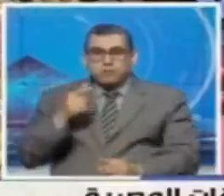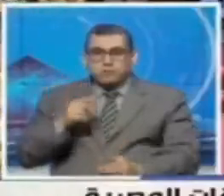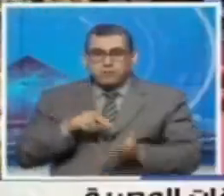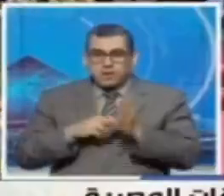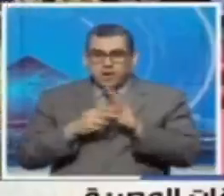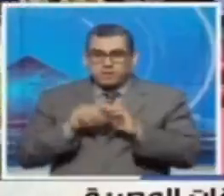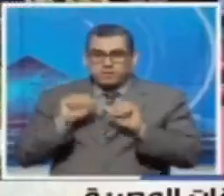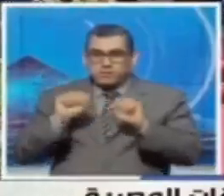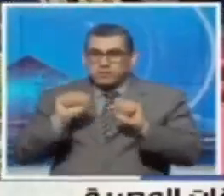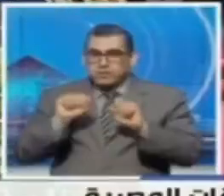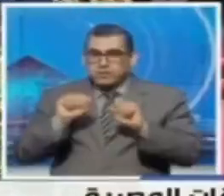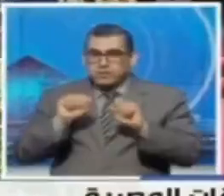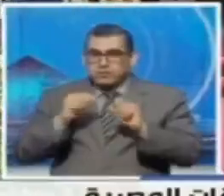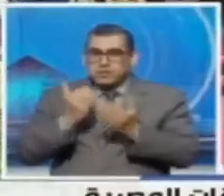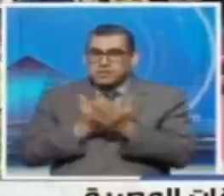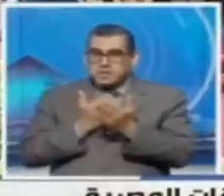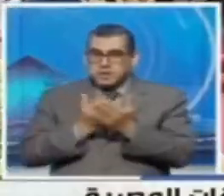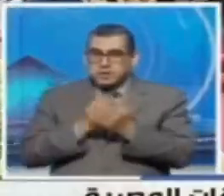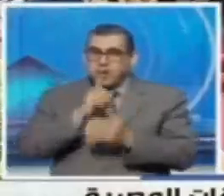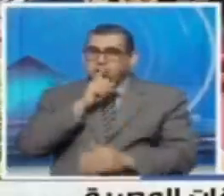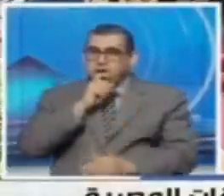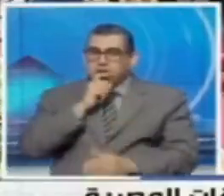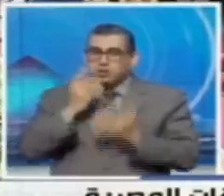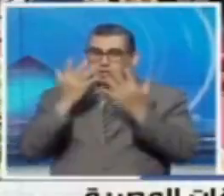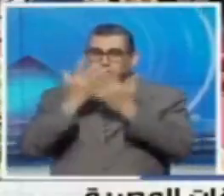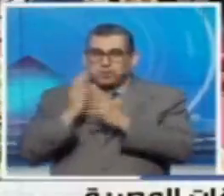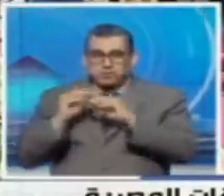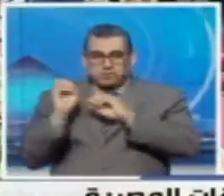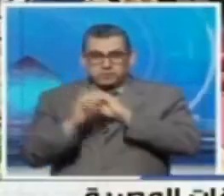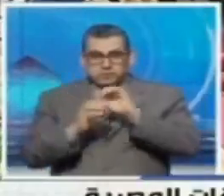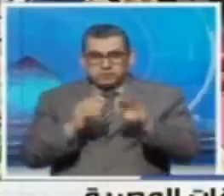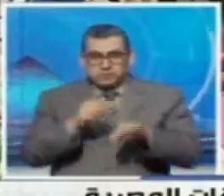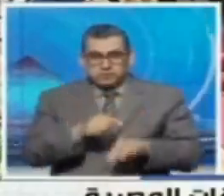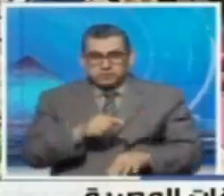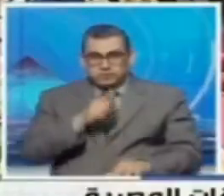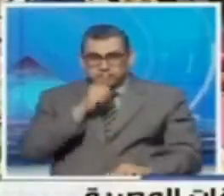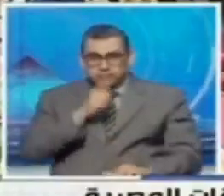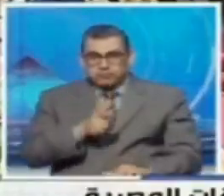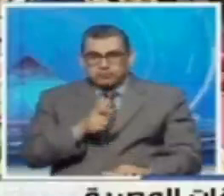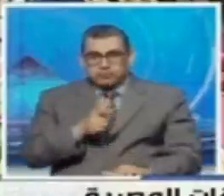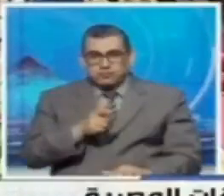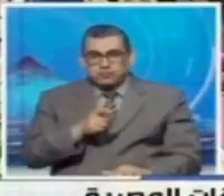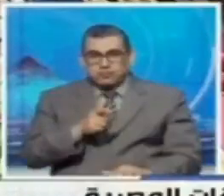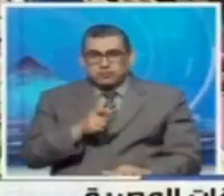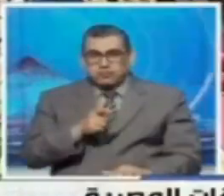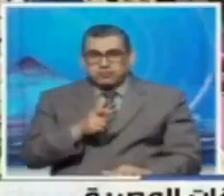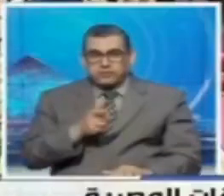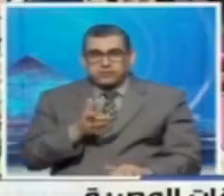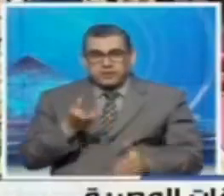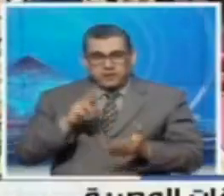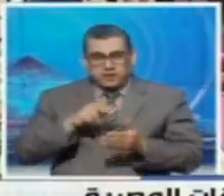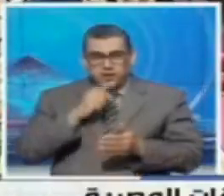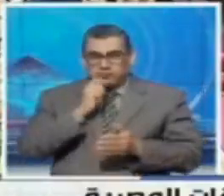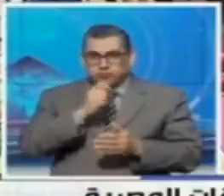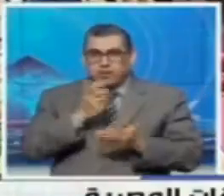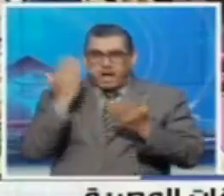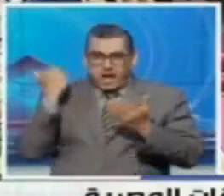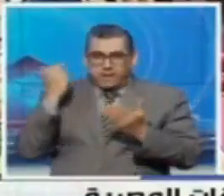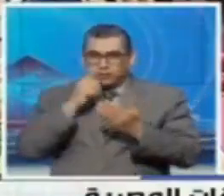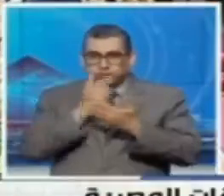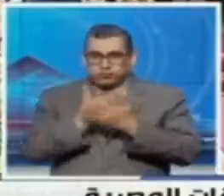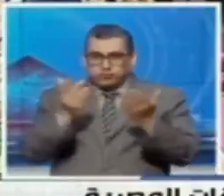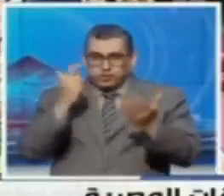يتعلق بالاستثمارات القطرية في مصر. وهناك تصريحات سابقة